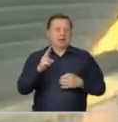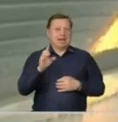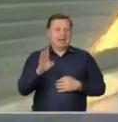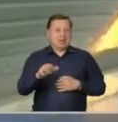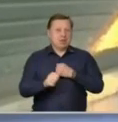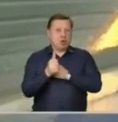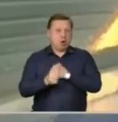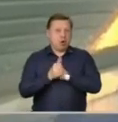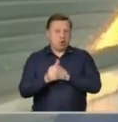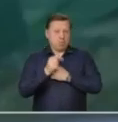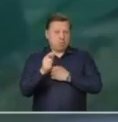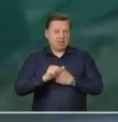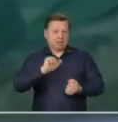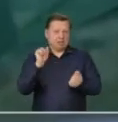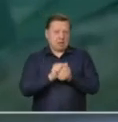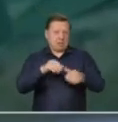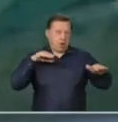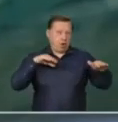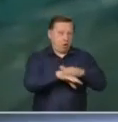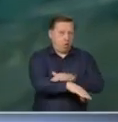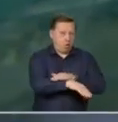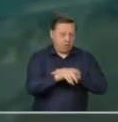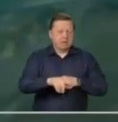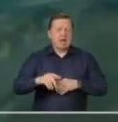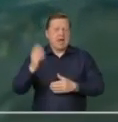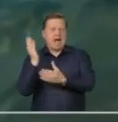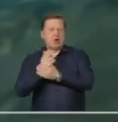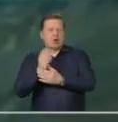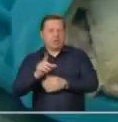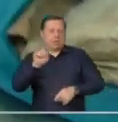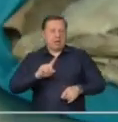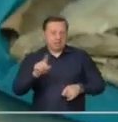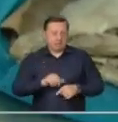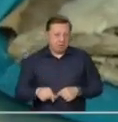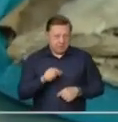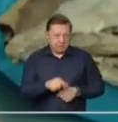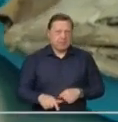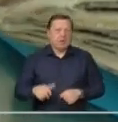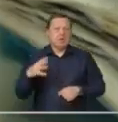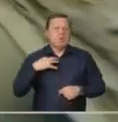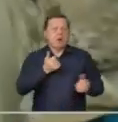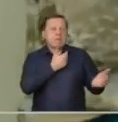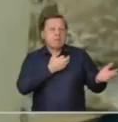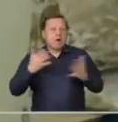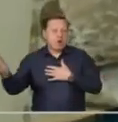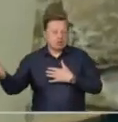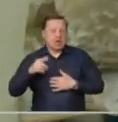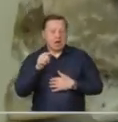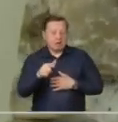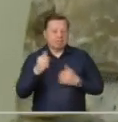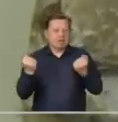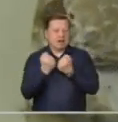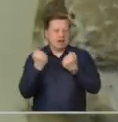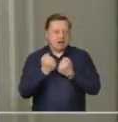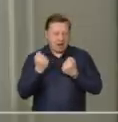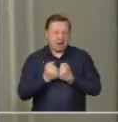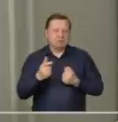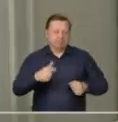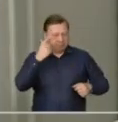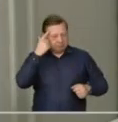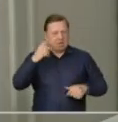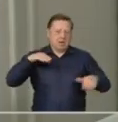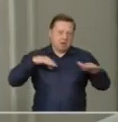w zamrażarkach to sposób katowickiego Archiwum Państwowego na uratowanie kart, których całkowicie nie strawił pożar Archiwum Miejskiego w Krakowie. Zostały